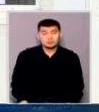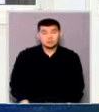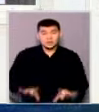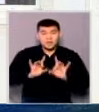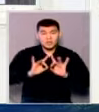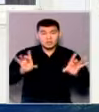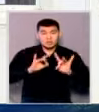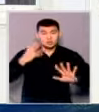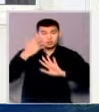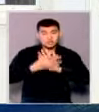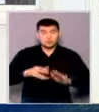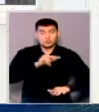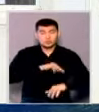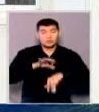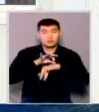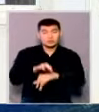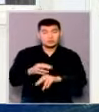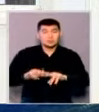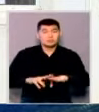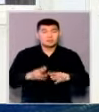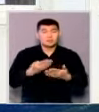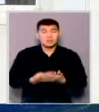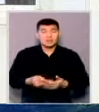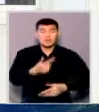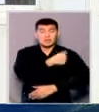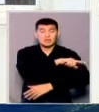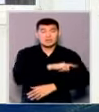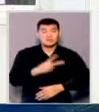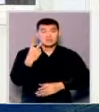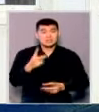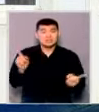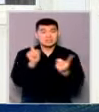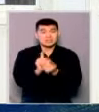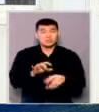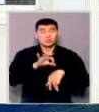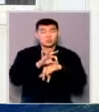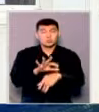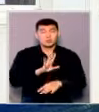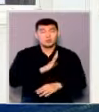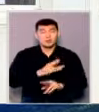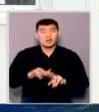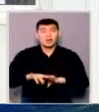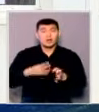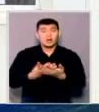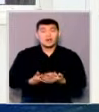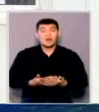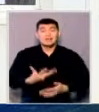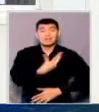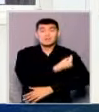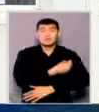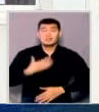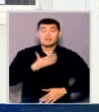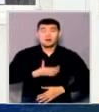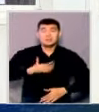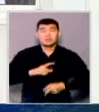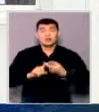насихаттау, түсіндірме жұмыстарда жүргізіліп жатыр. Дәрігерлермен екі рет кездесу өткізілді. Осы екпенің маңызы жалпы